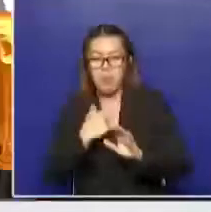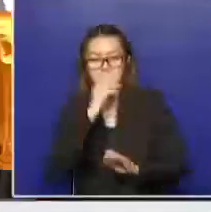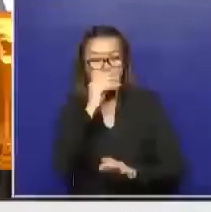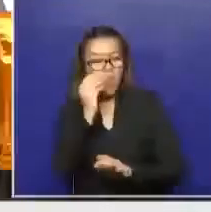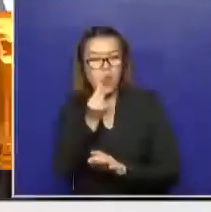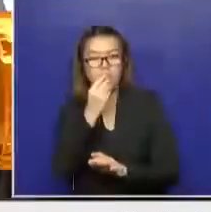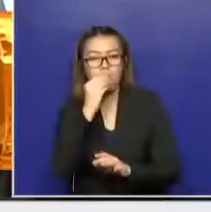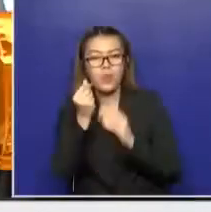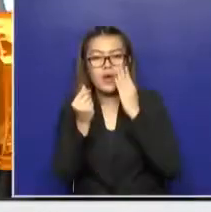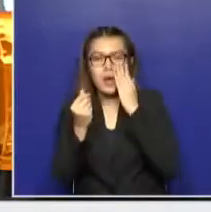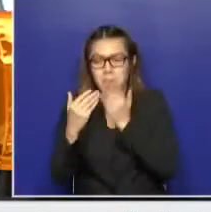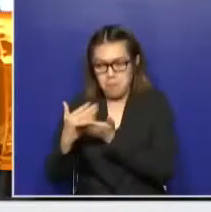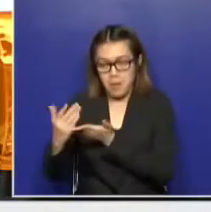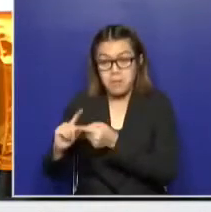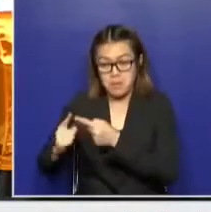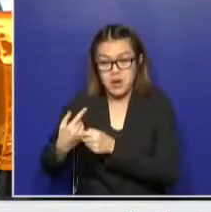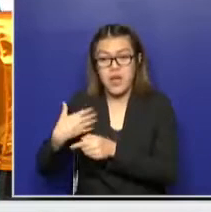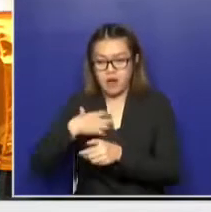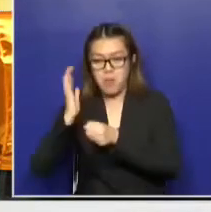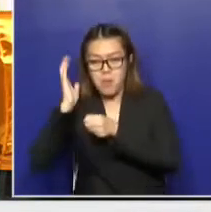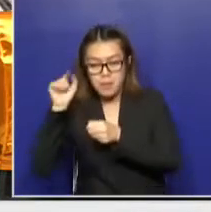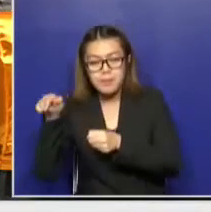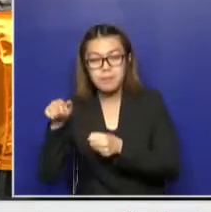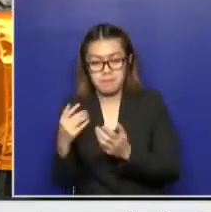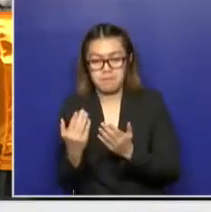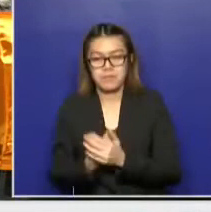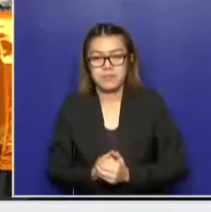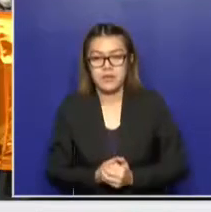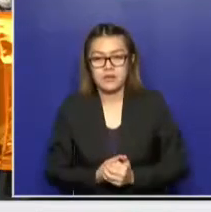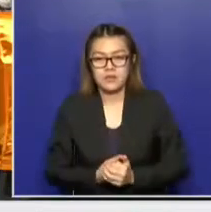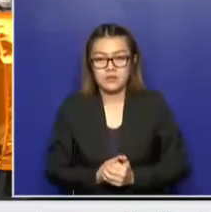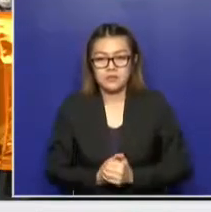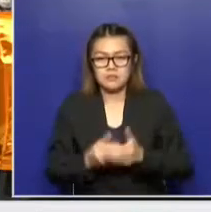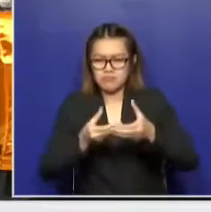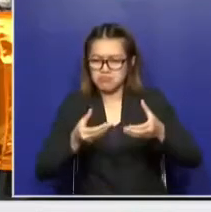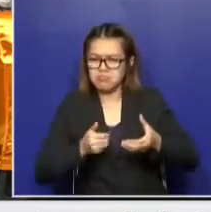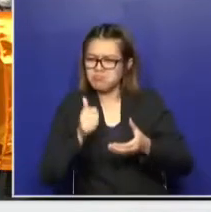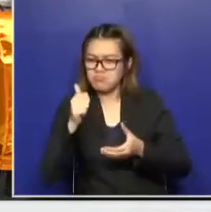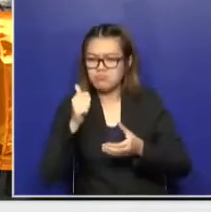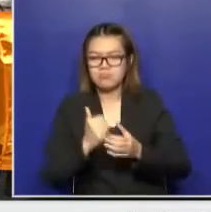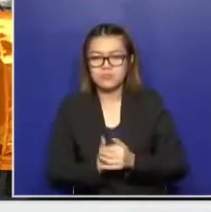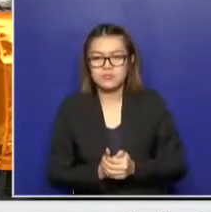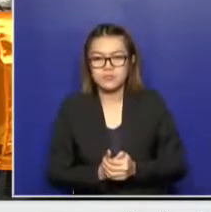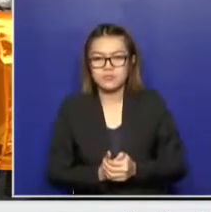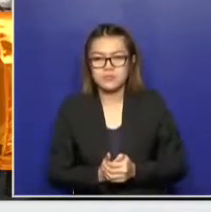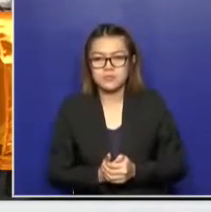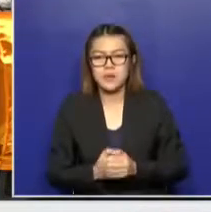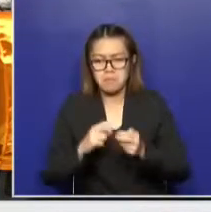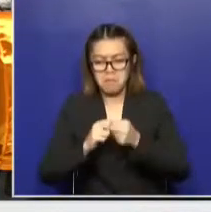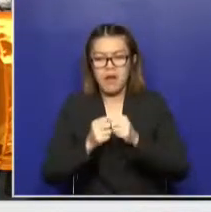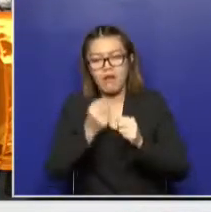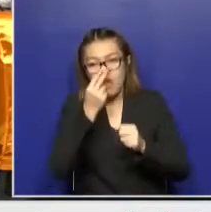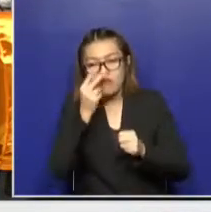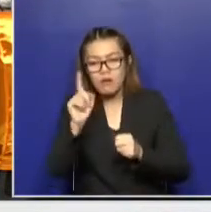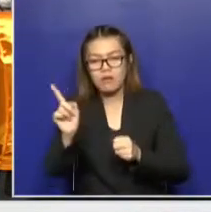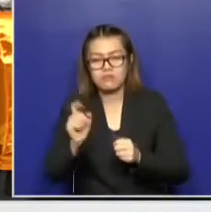เพื่อที่จะแบ่งเวลาให้กับเพื่อนเผื่อจะได้พูดได้มากขึ้นนะครับในรายงานครับเป็นรายงานที่ดีมากนะครับแต่คราวนี้คือปัญหาที่เกิดขึ้นเนี่ย